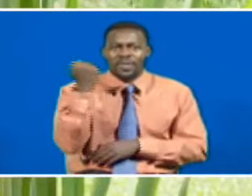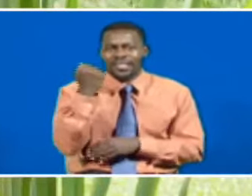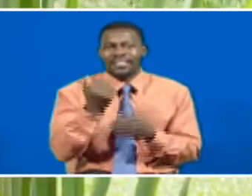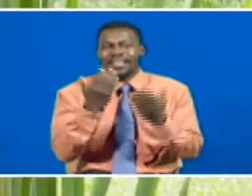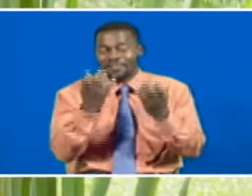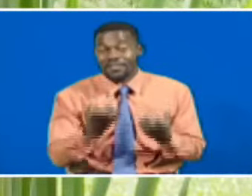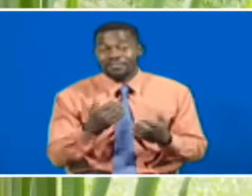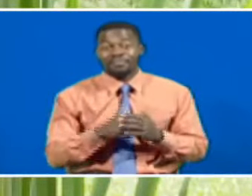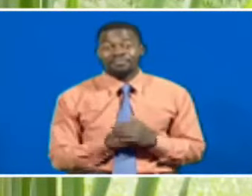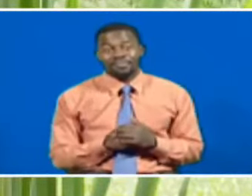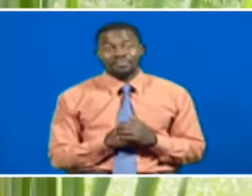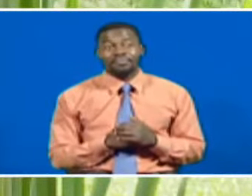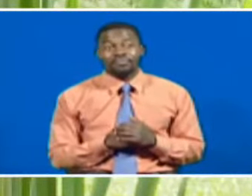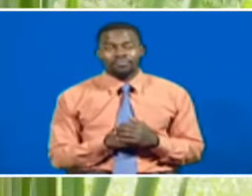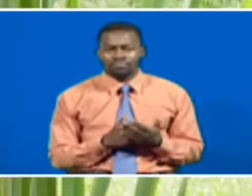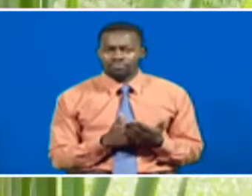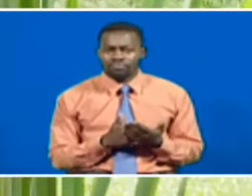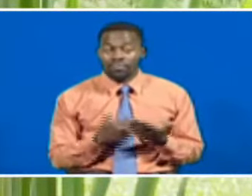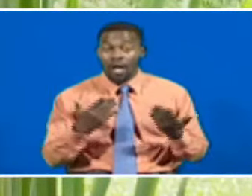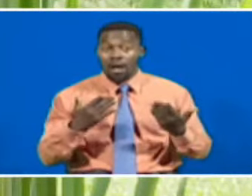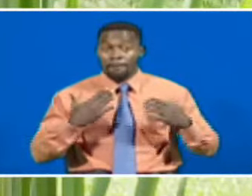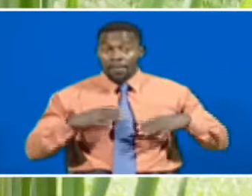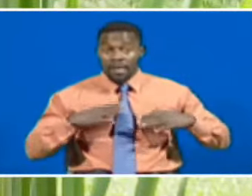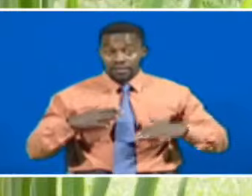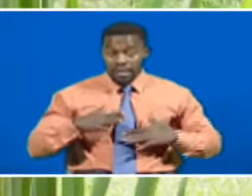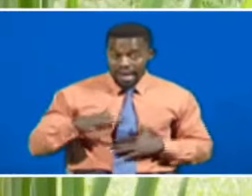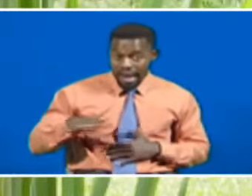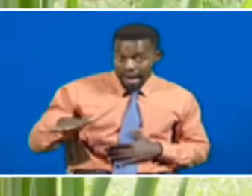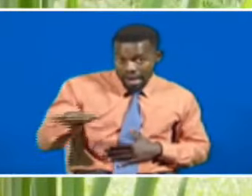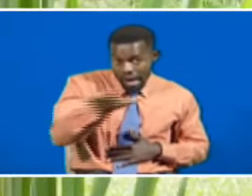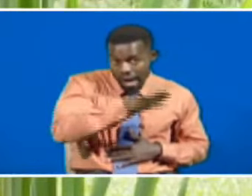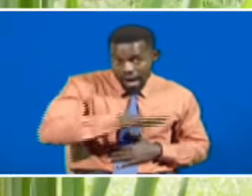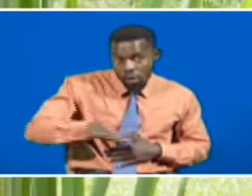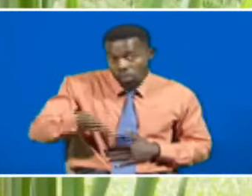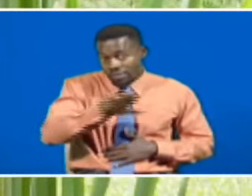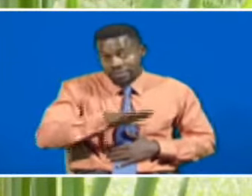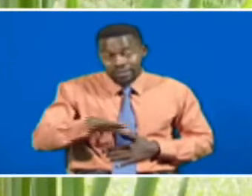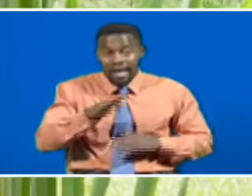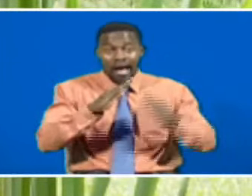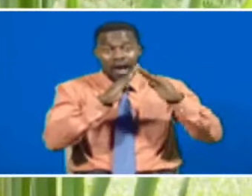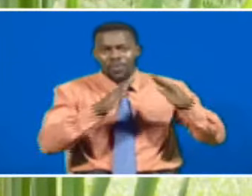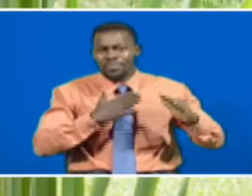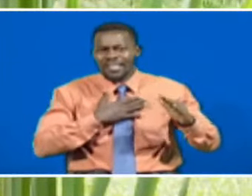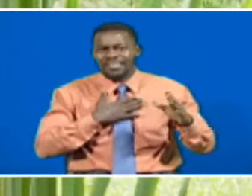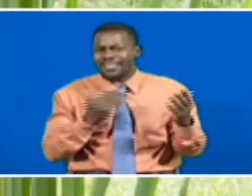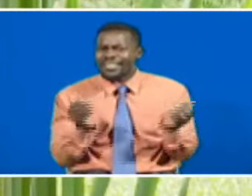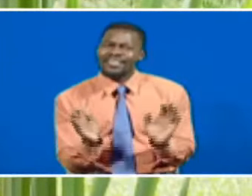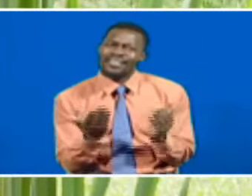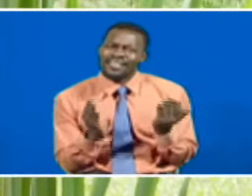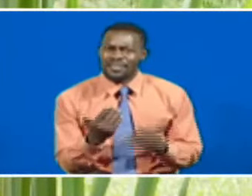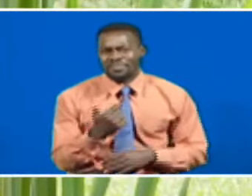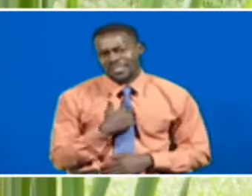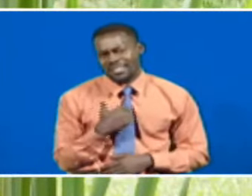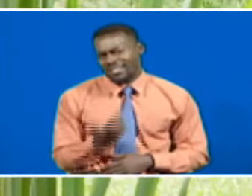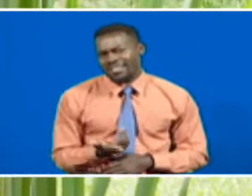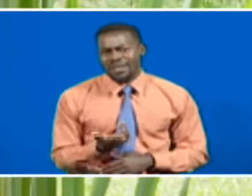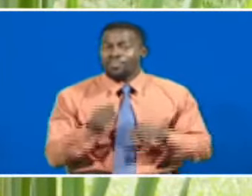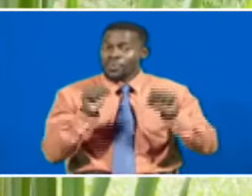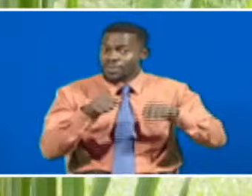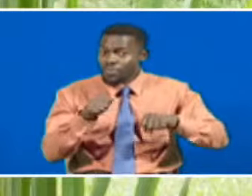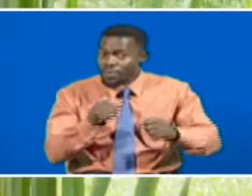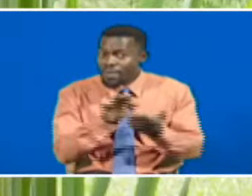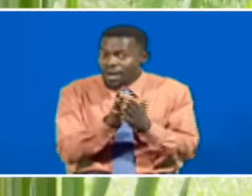wale wana kijiji, wale wana estate, wakaweza kuniassign role ya kuwa vice chair. Na nikawauliza, vipi?